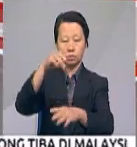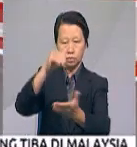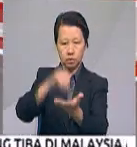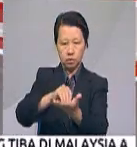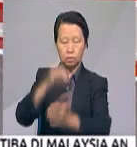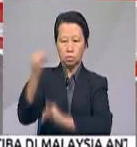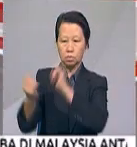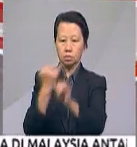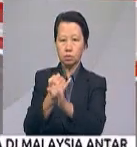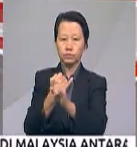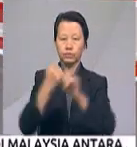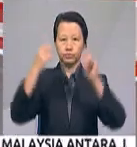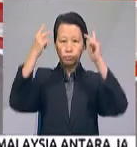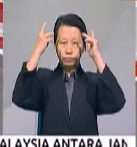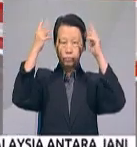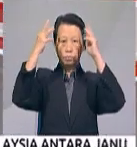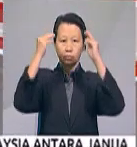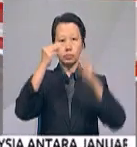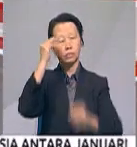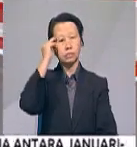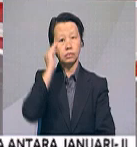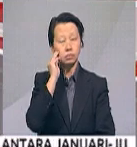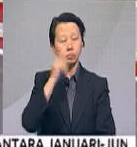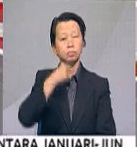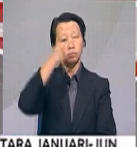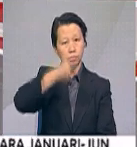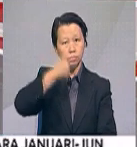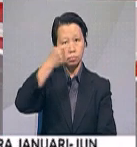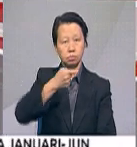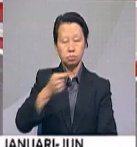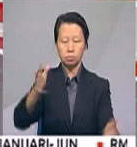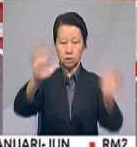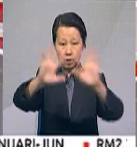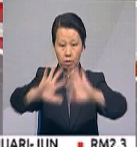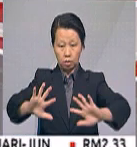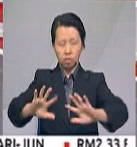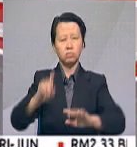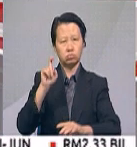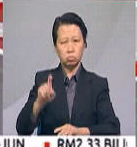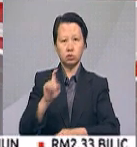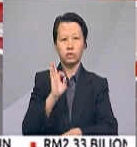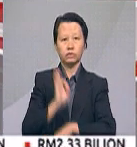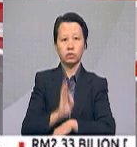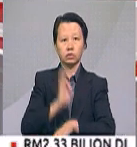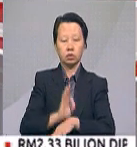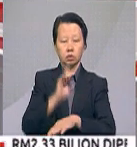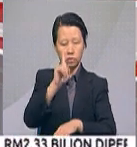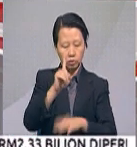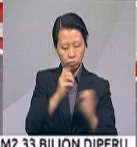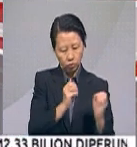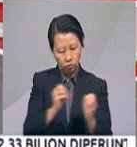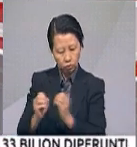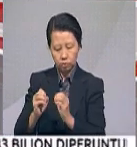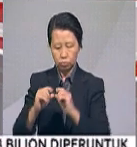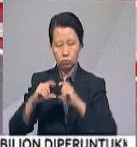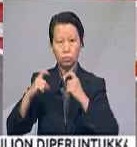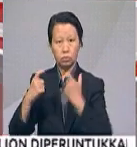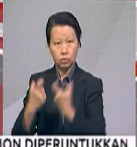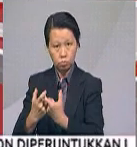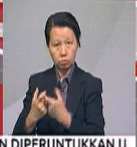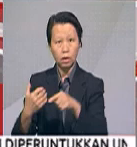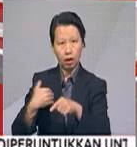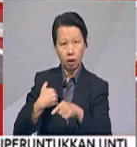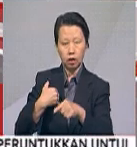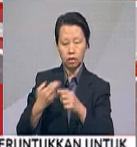antarabangsa. Perdana Menteri Tun Dr. Mahathir Mohamad menyuarakan yang ASEAN perlu berfungsi dalam satu organisasi berkumpulan yang